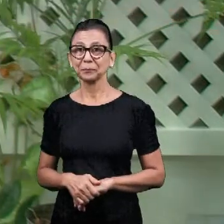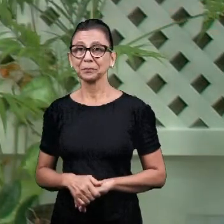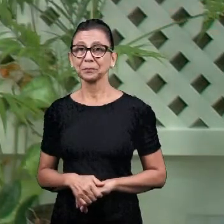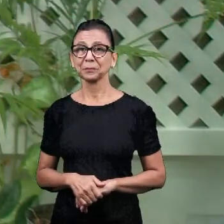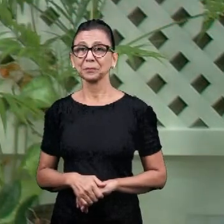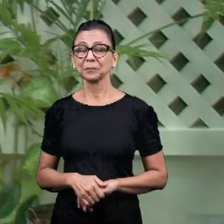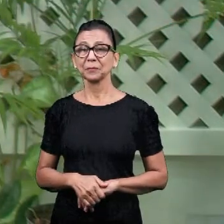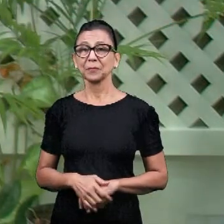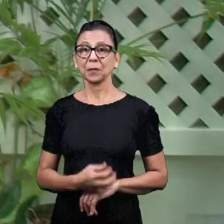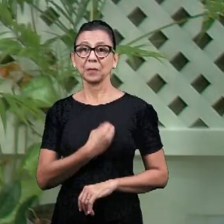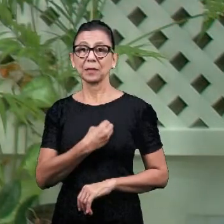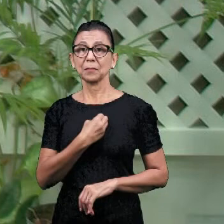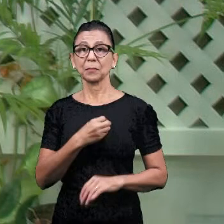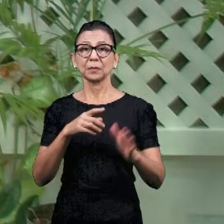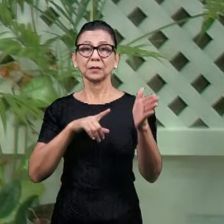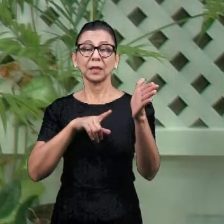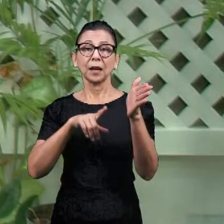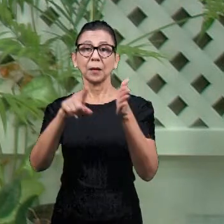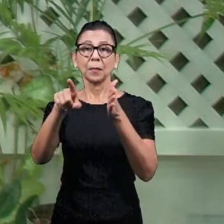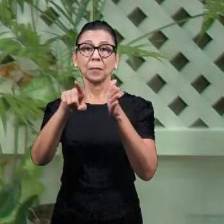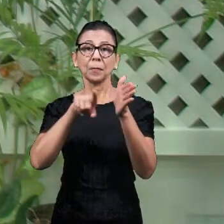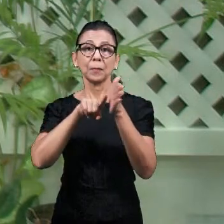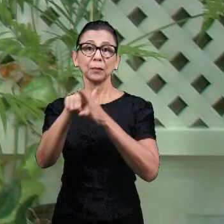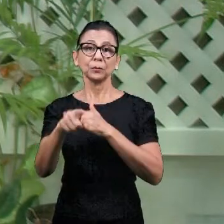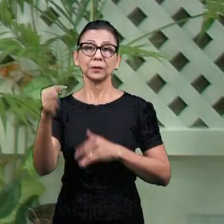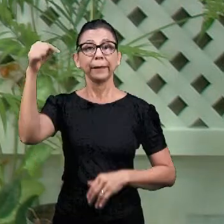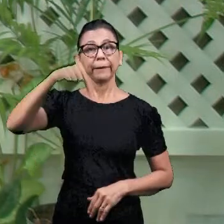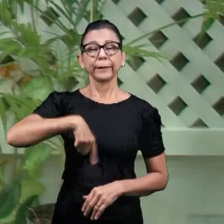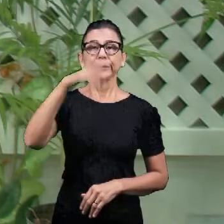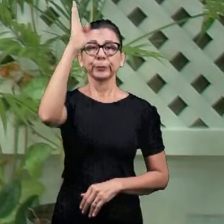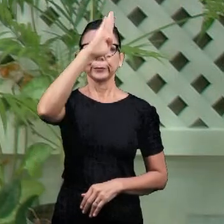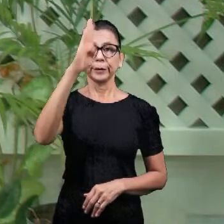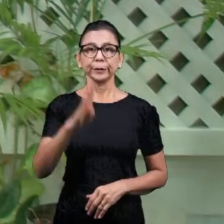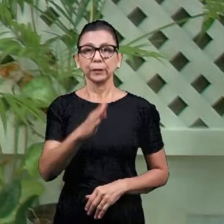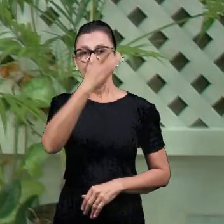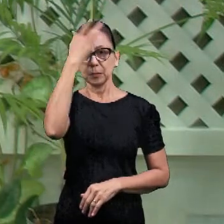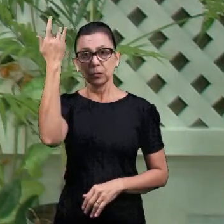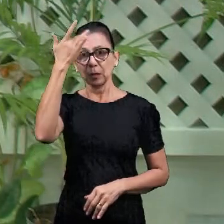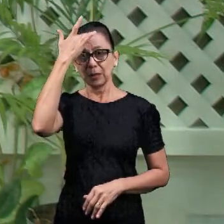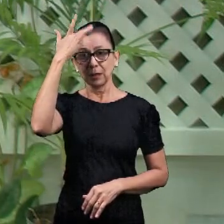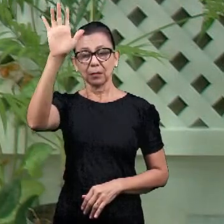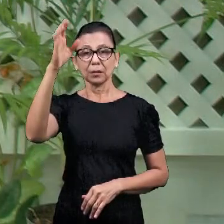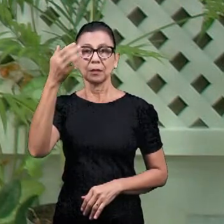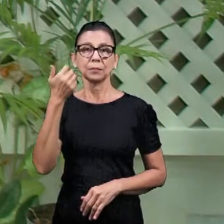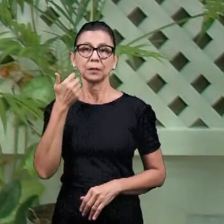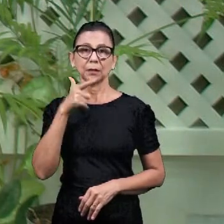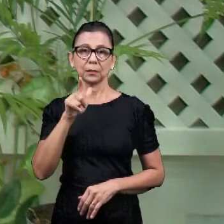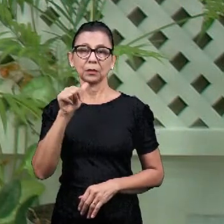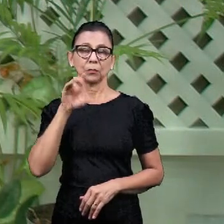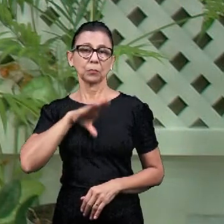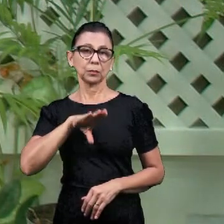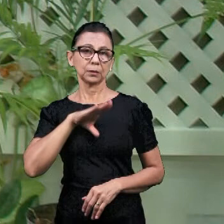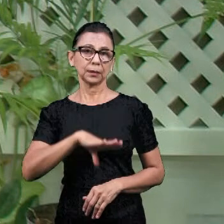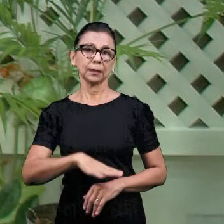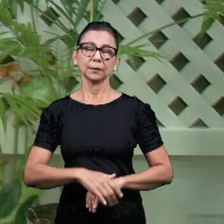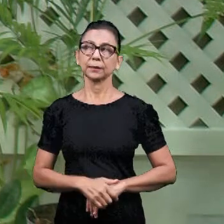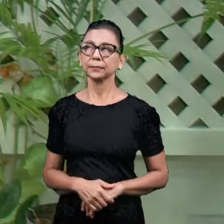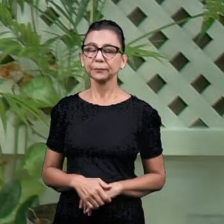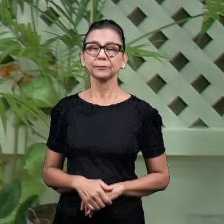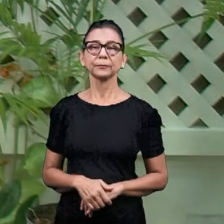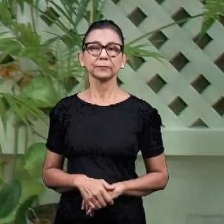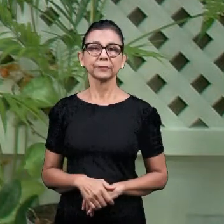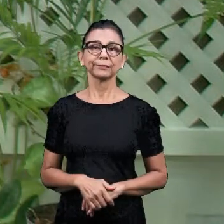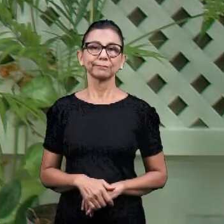côté qui ne peut pas comprendre en portugais. Eh bien, mes frères, regardez bien. Nous avons